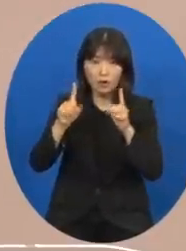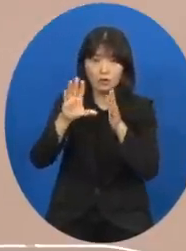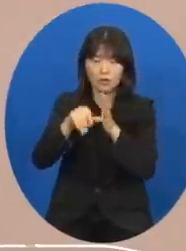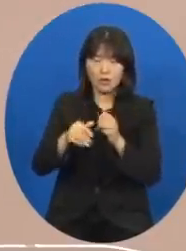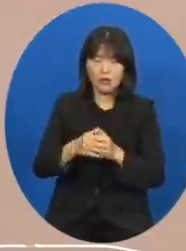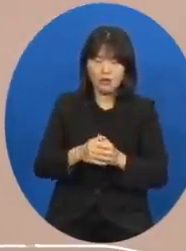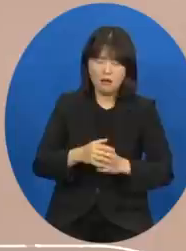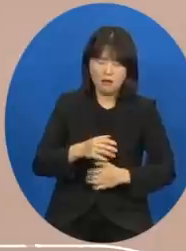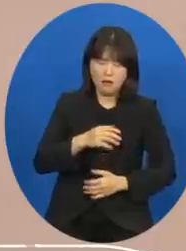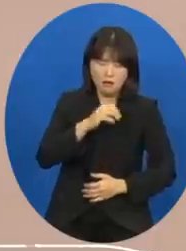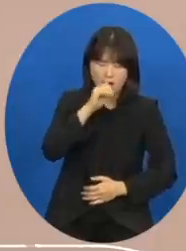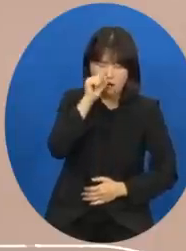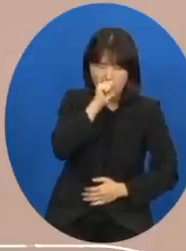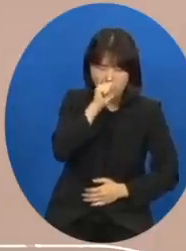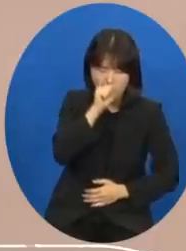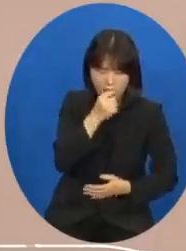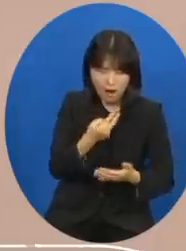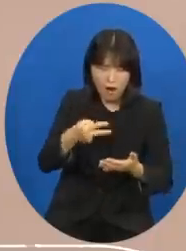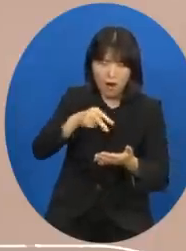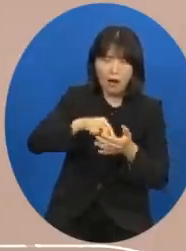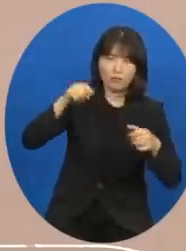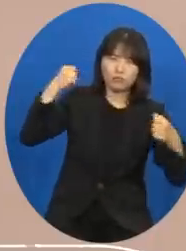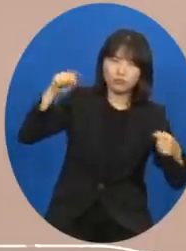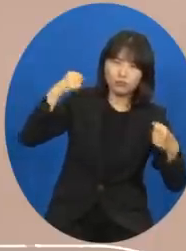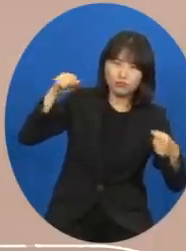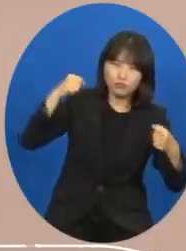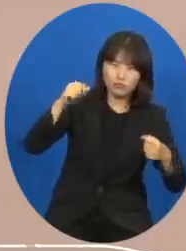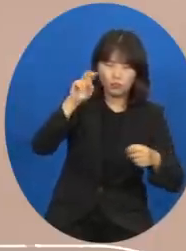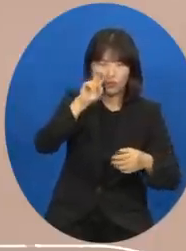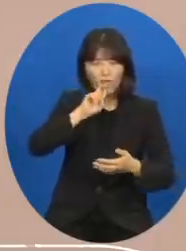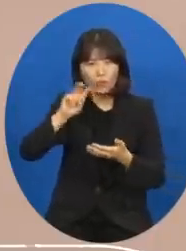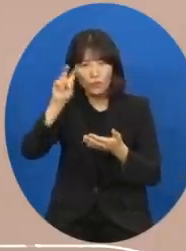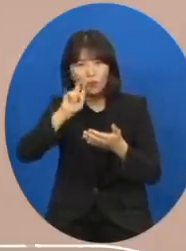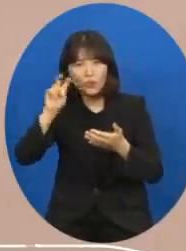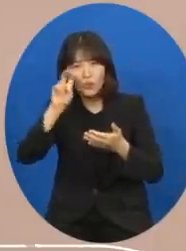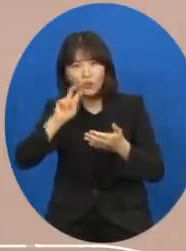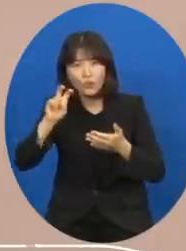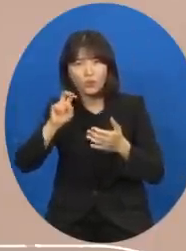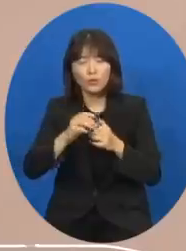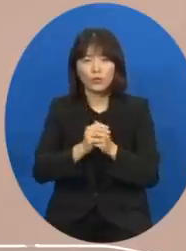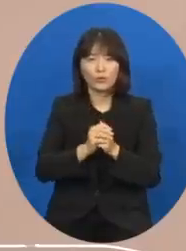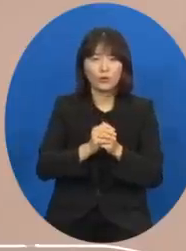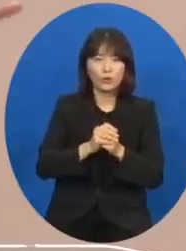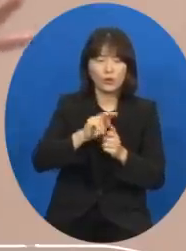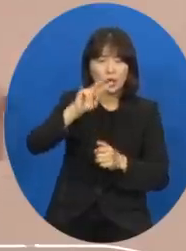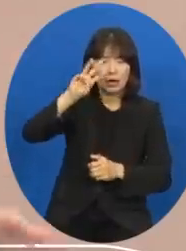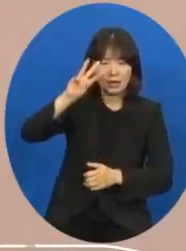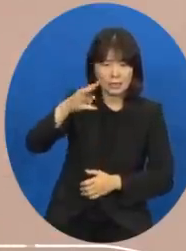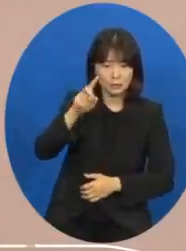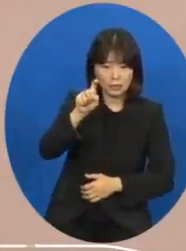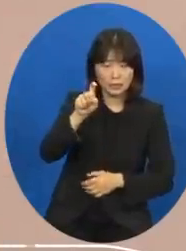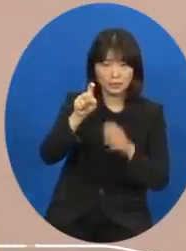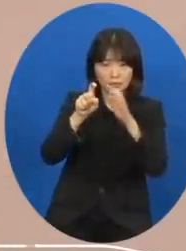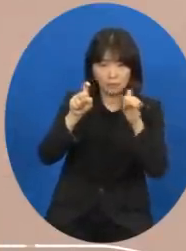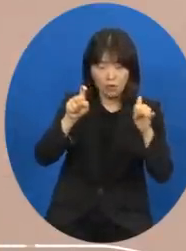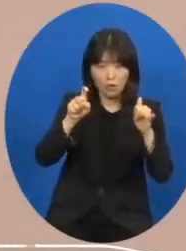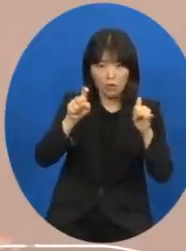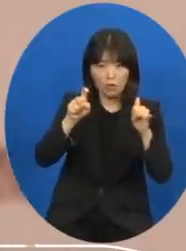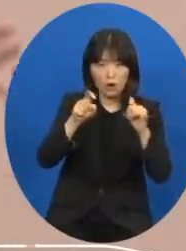얼마나 좋아하는지 일어나서 춤을 추고 노래 부르고 한 310명 정도 되는 마을